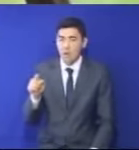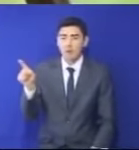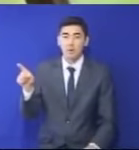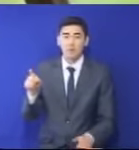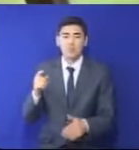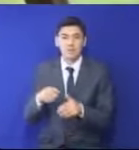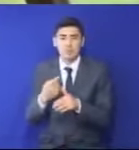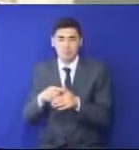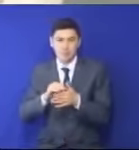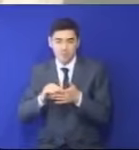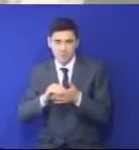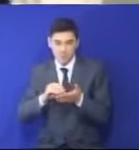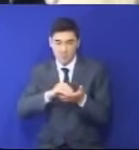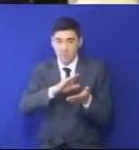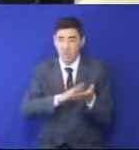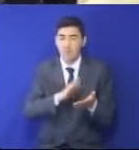таб алмаған.